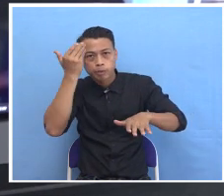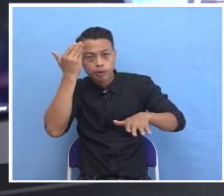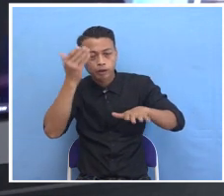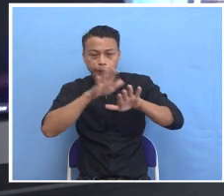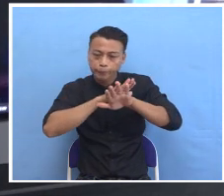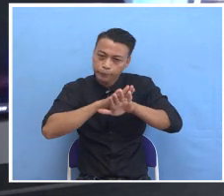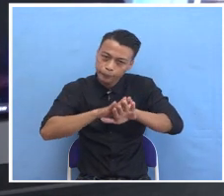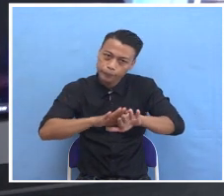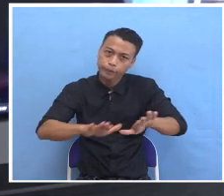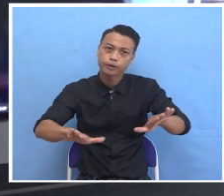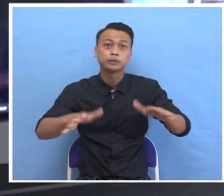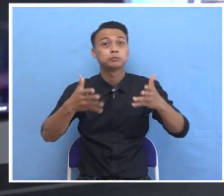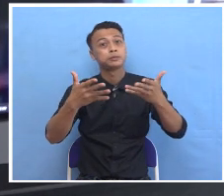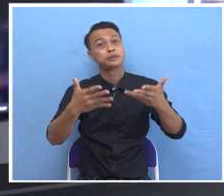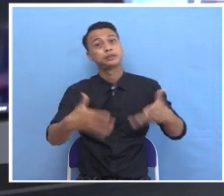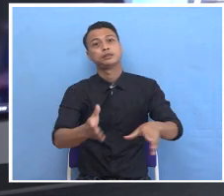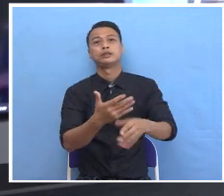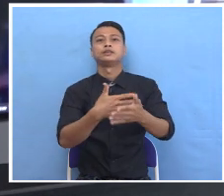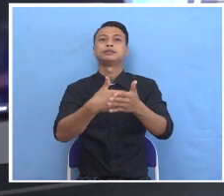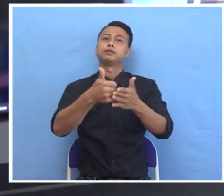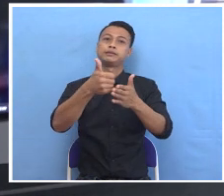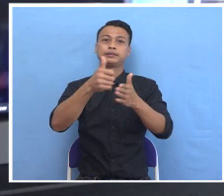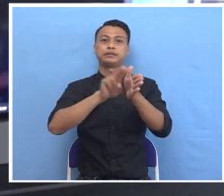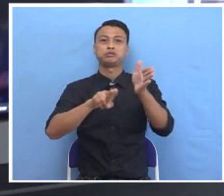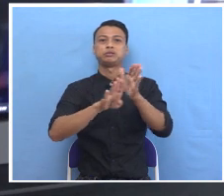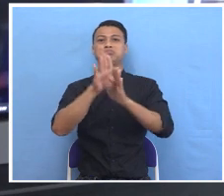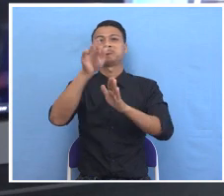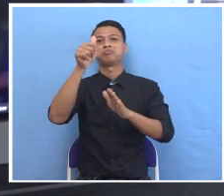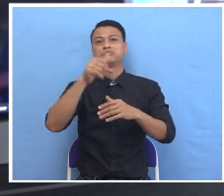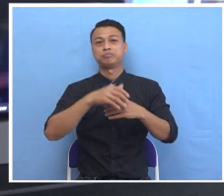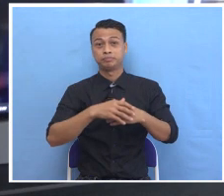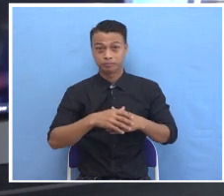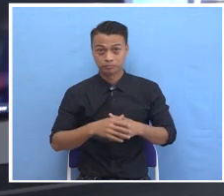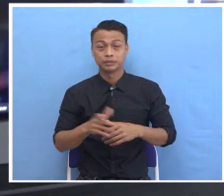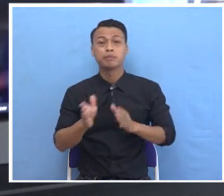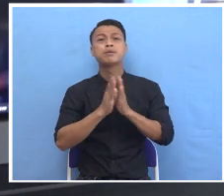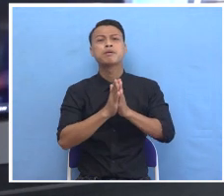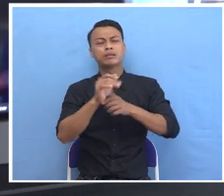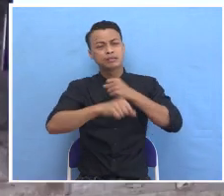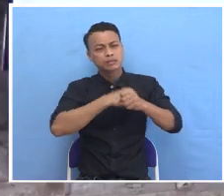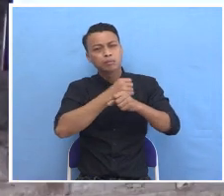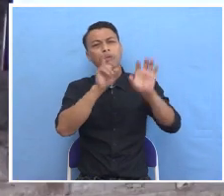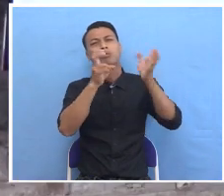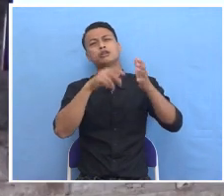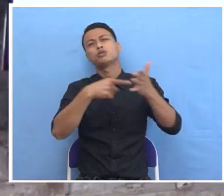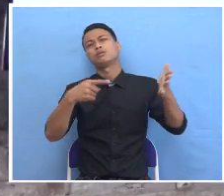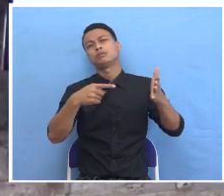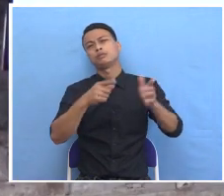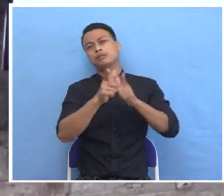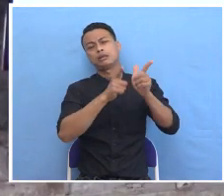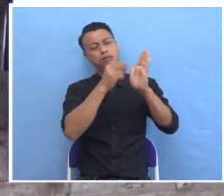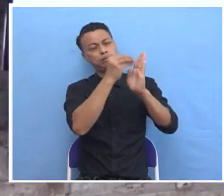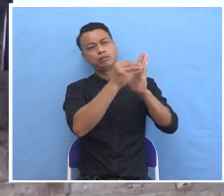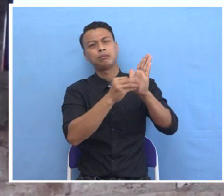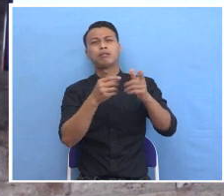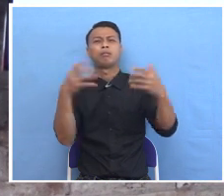စ်ပေါင်း80ကျော်တဲ့ဒီသမိုင်းကြီးကိုဆက်ကြအောင်မလား။ဒါမှမဟုတ်ဒါကိုရတန်းကရက်ပြီးတော့နိုင်ငံတည်ဆောက်ရေးကိုပူးပေါင်းဆော